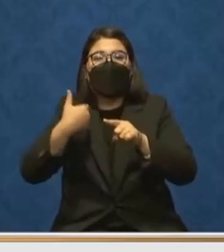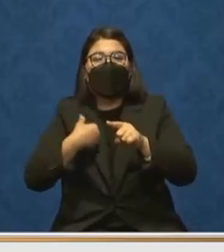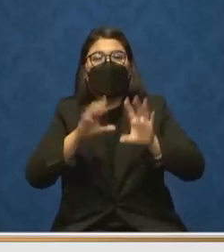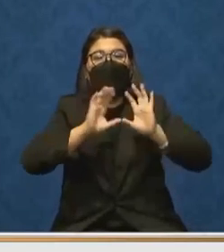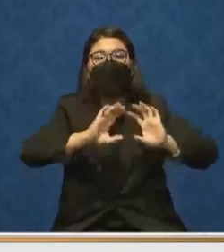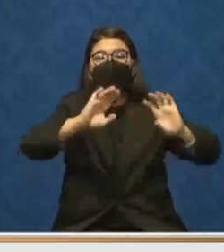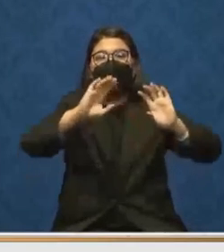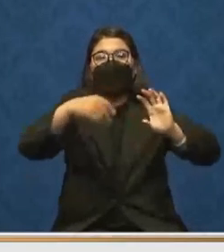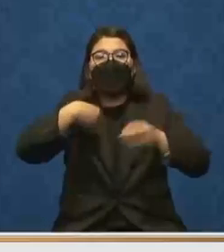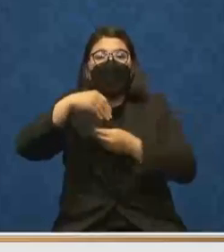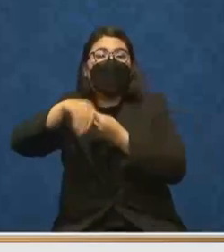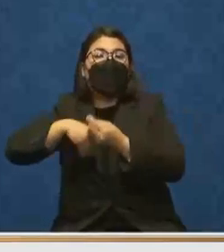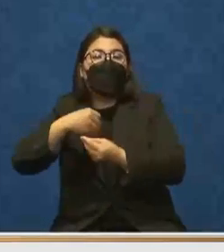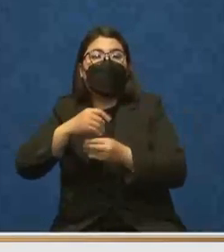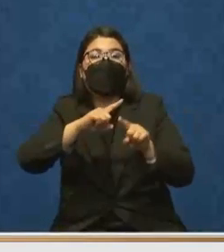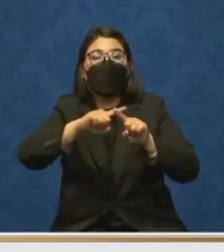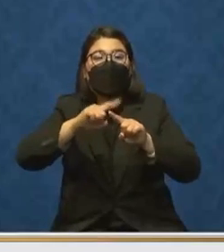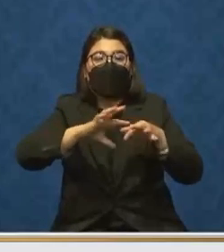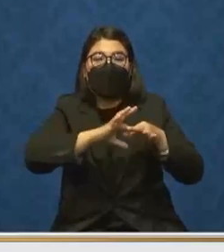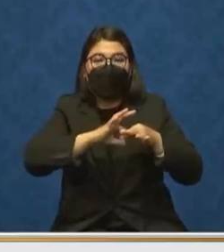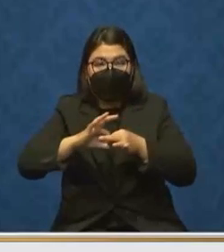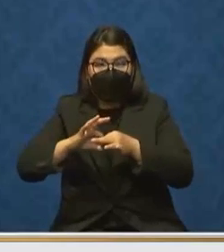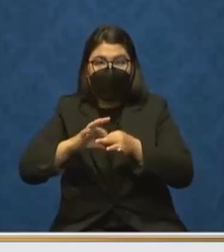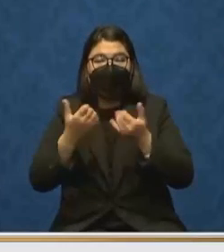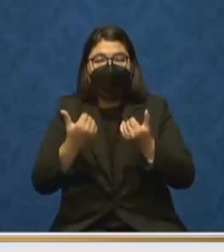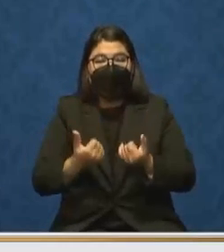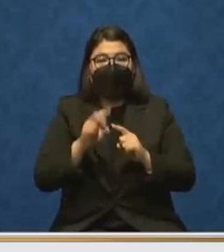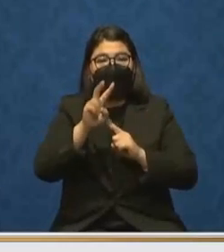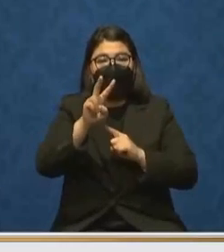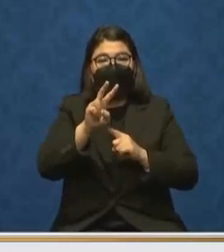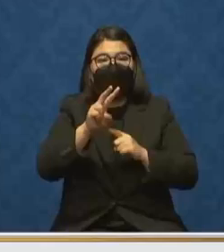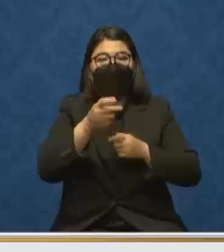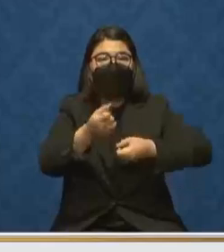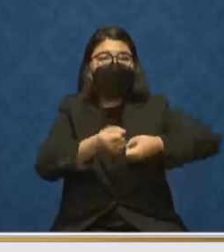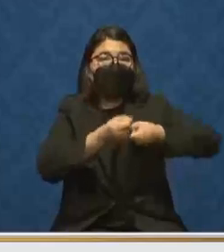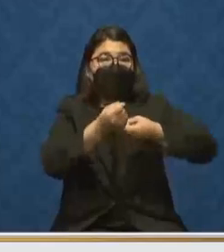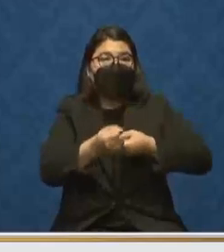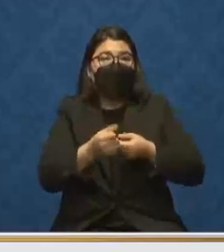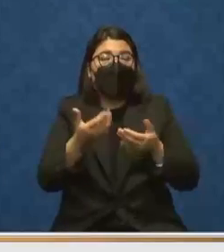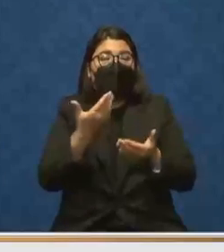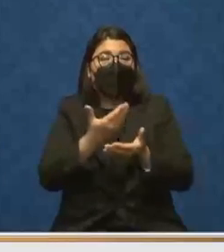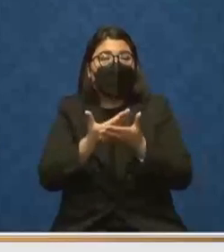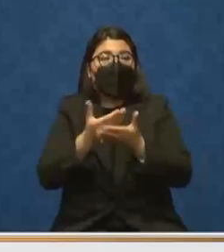คธุรกิจ 2. การเกษตรสร้างมูลค่างบประมาณ